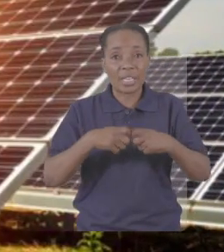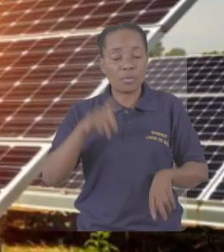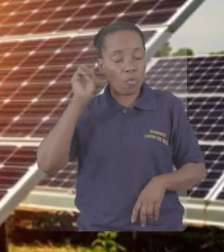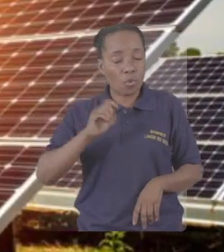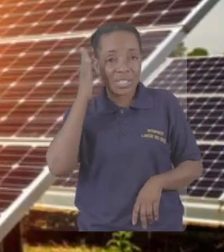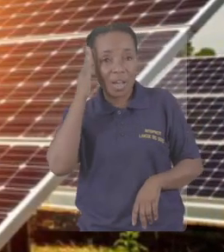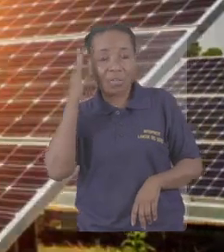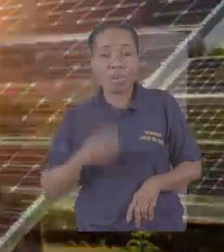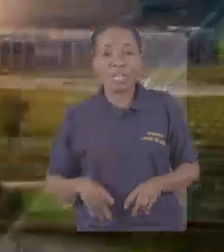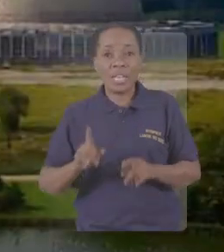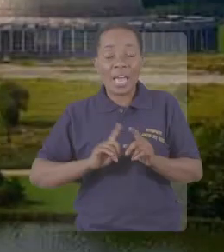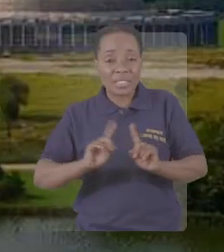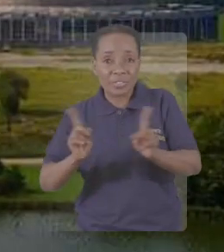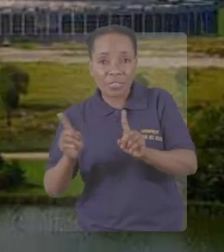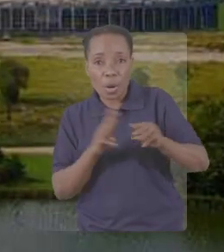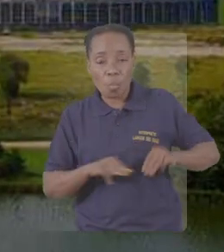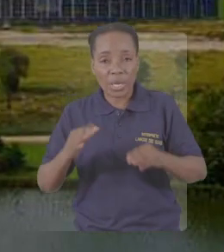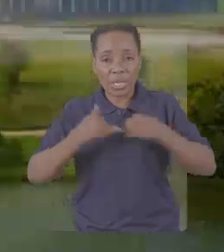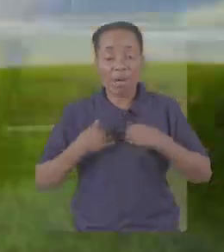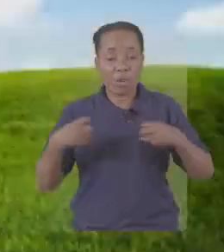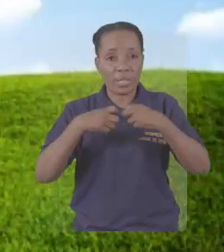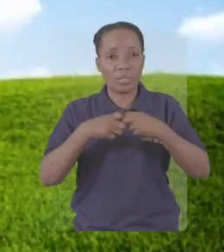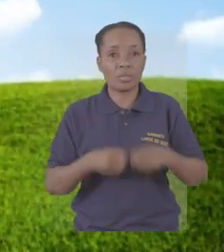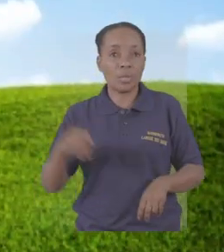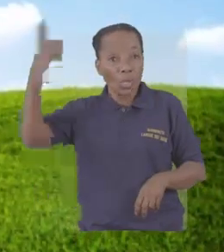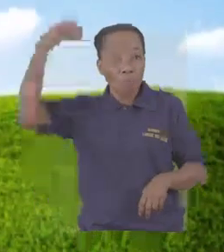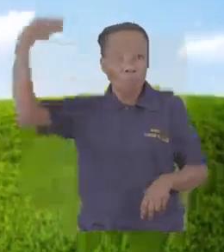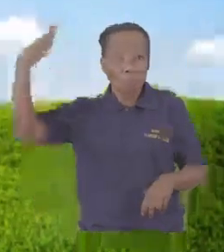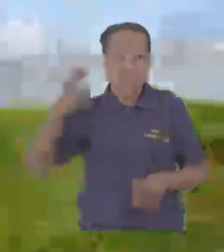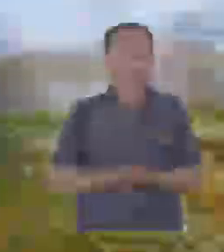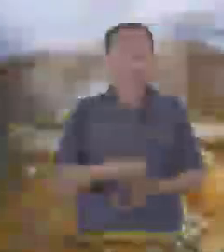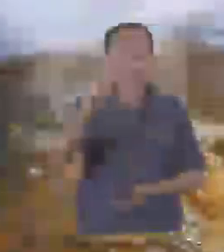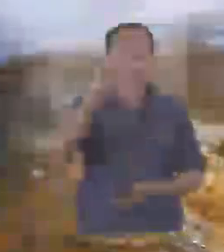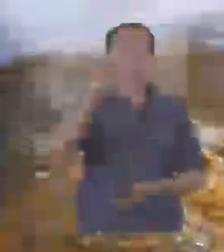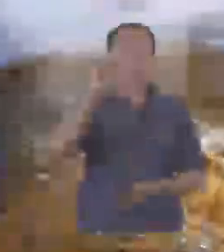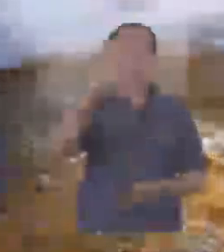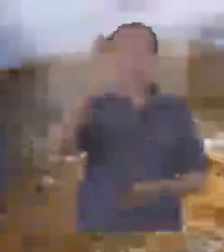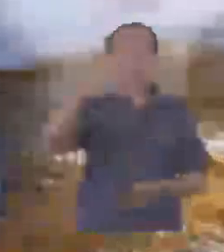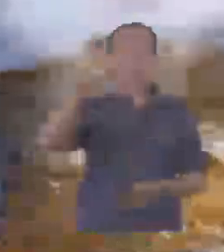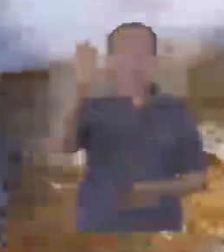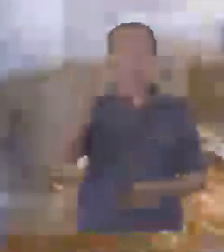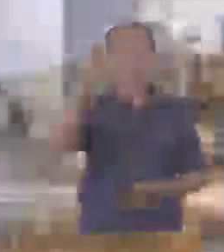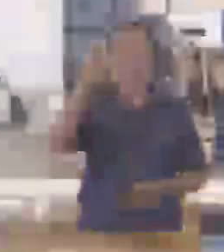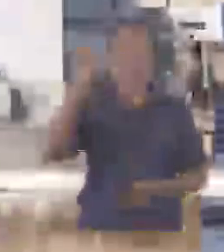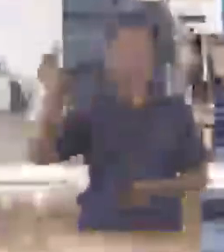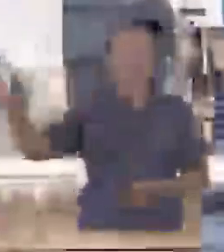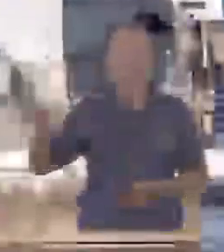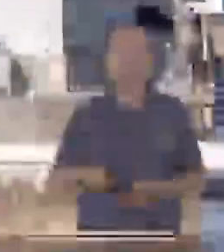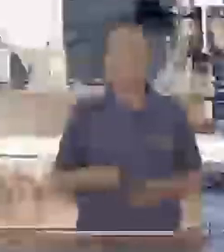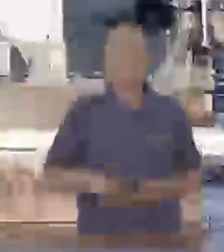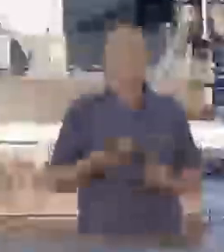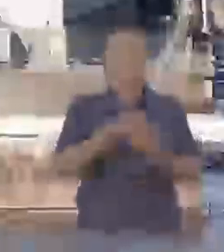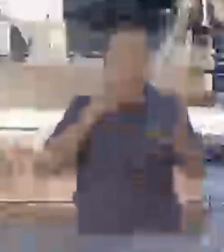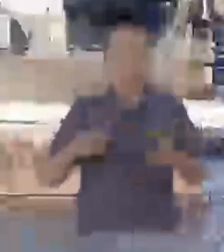solaire, l'énergie nucléaire, l'énergie éolienne, l'énergie géothermique et l'énergie